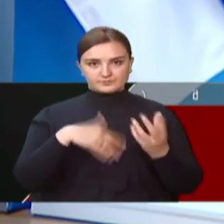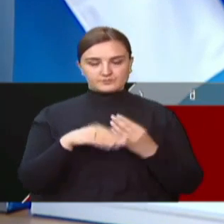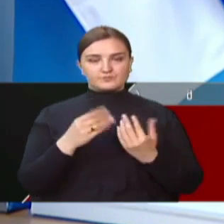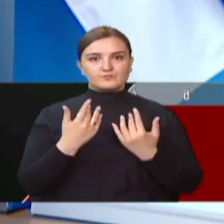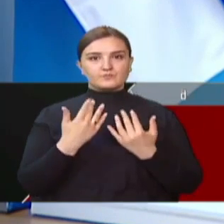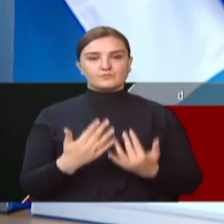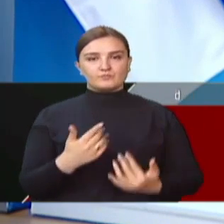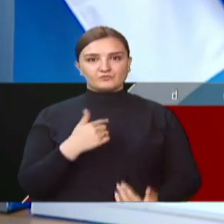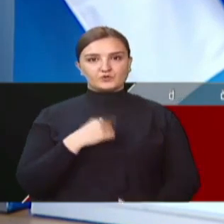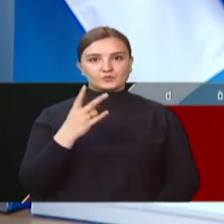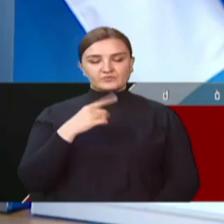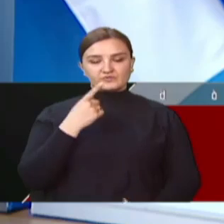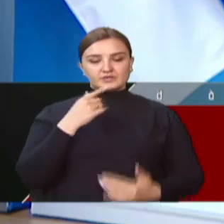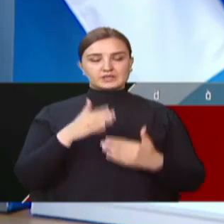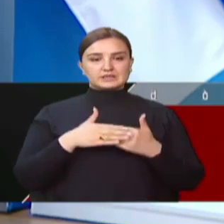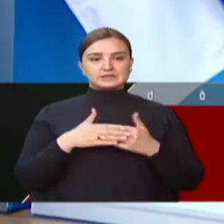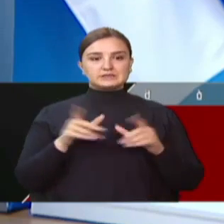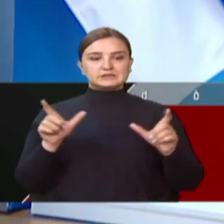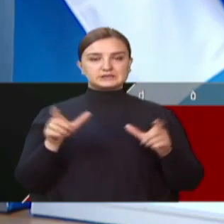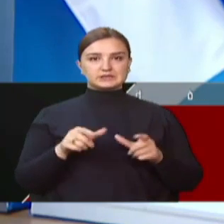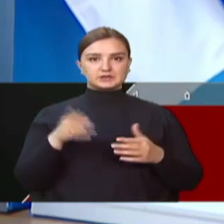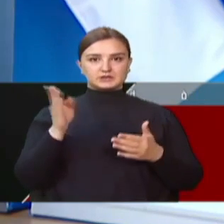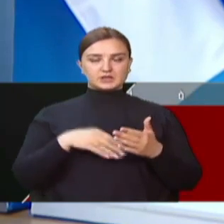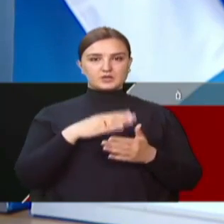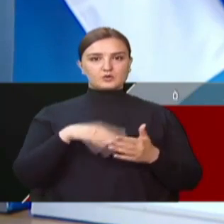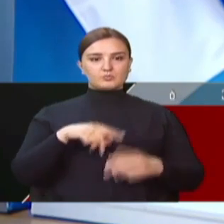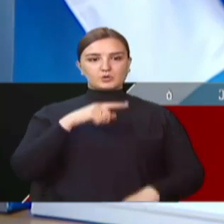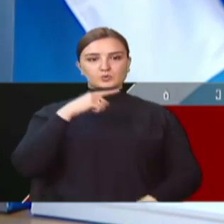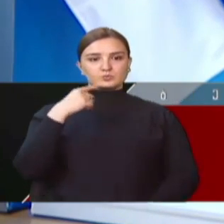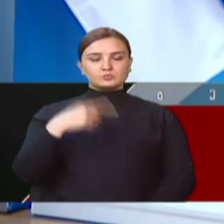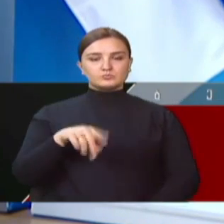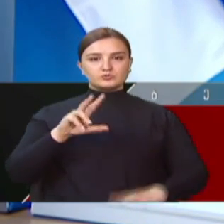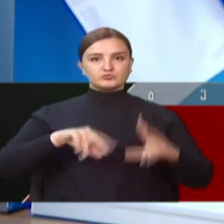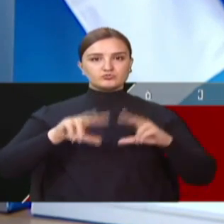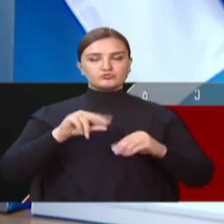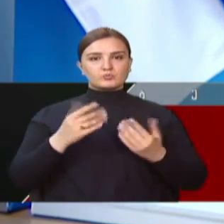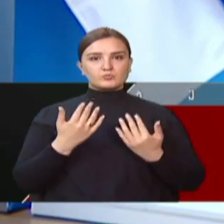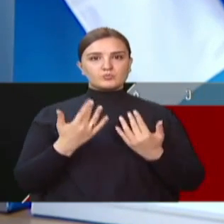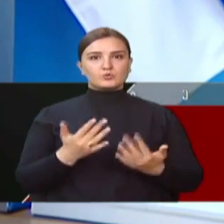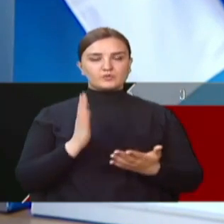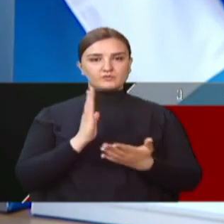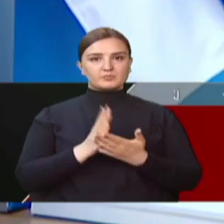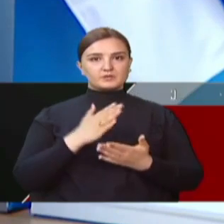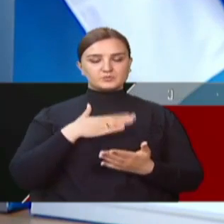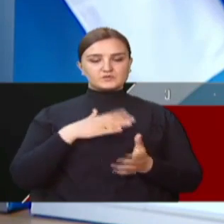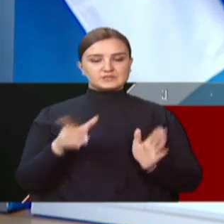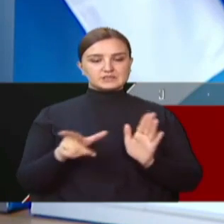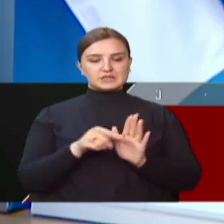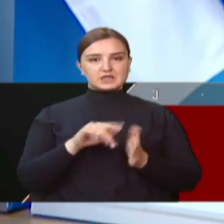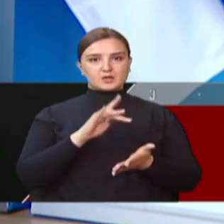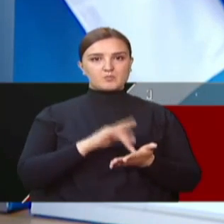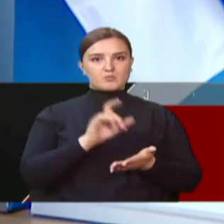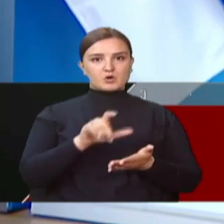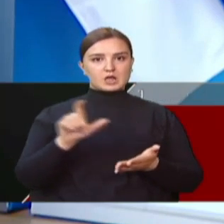ჩვენ დავაწესოთ ის სანქციები, რომელიც გააუქმა რუსეთმა. ანუ მათ პრაქტიკულად მოითხოვეს პირდაპირ, რომ ჩვენს თანამოქალაქეებს,